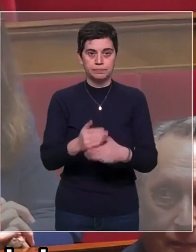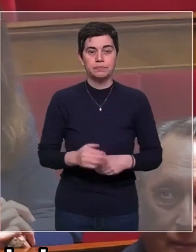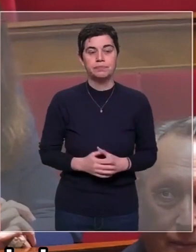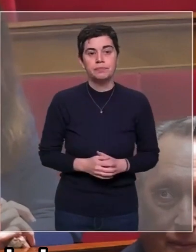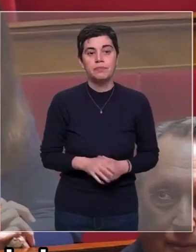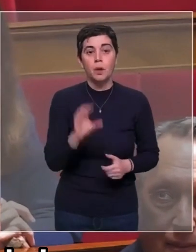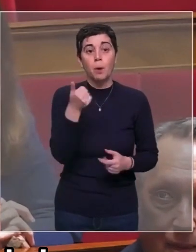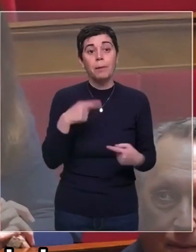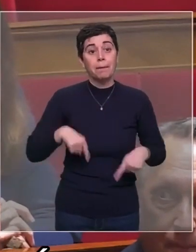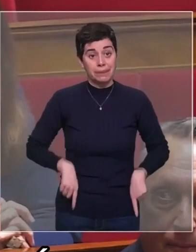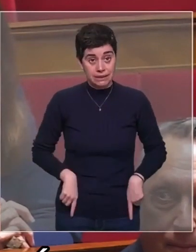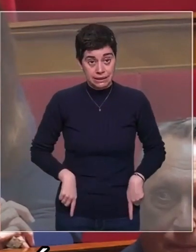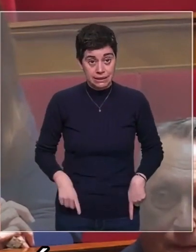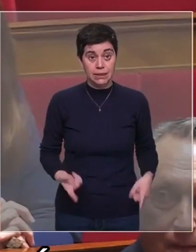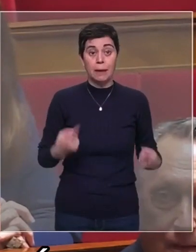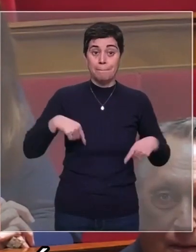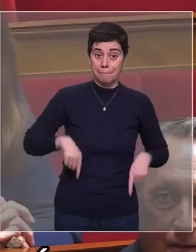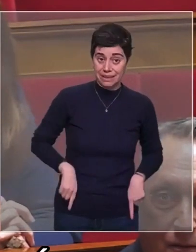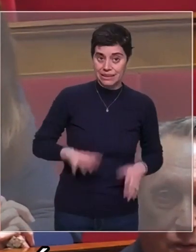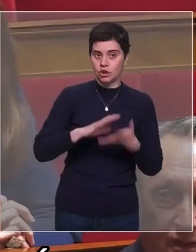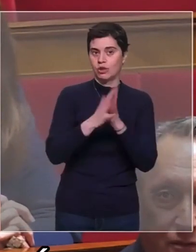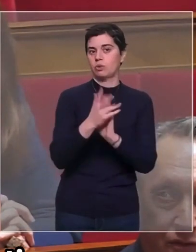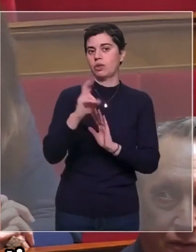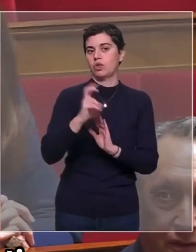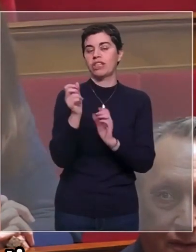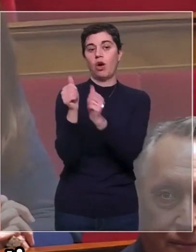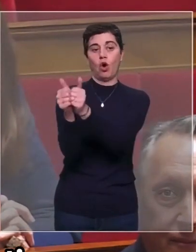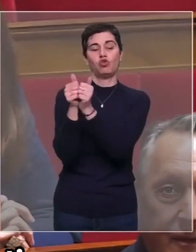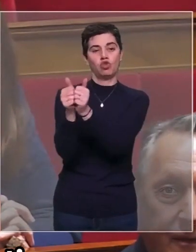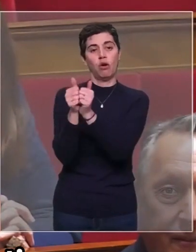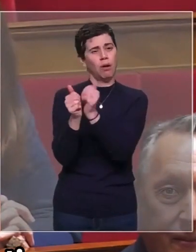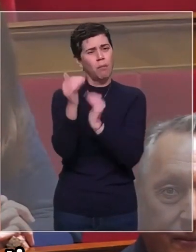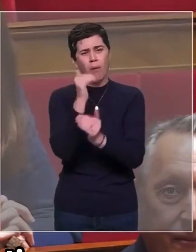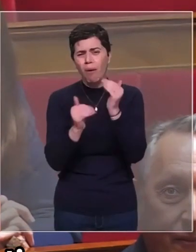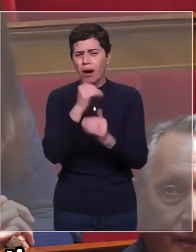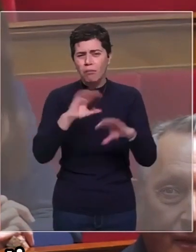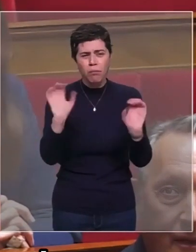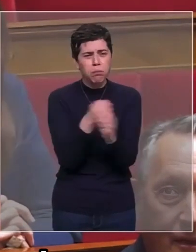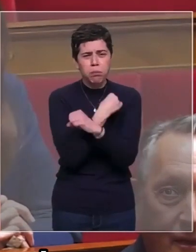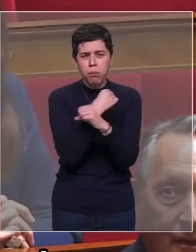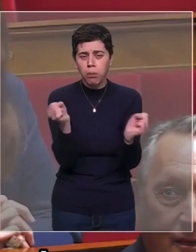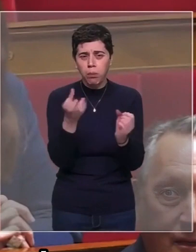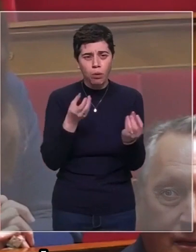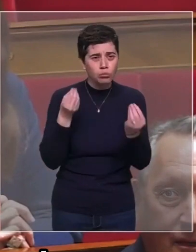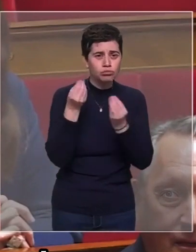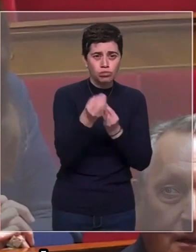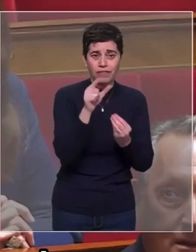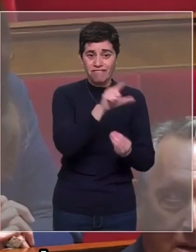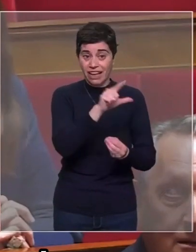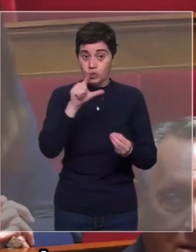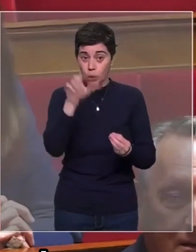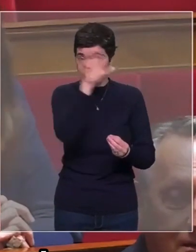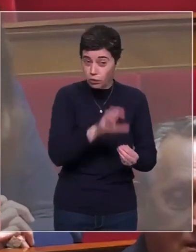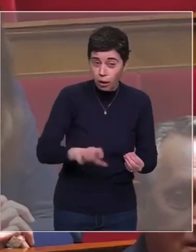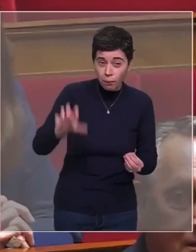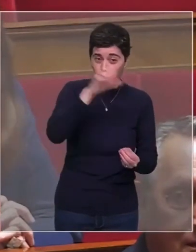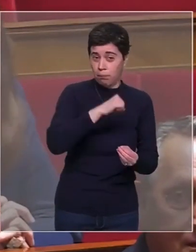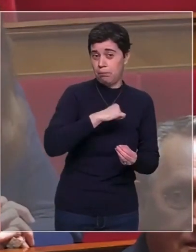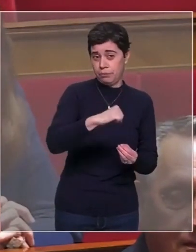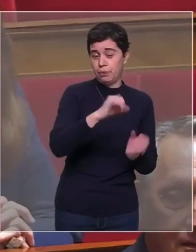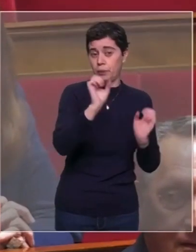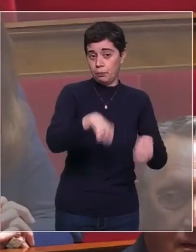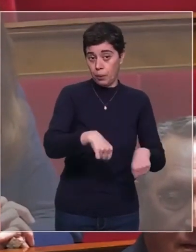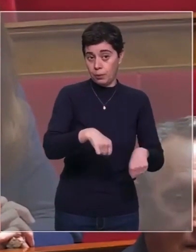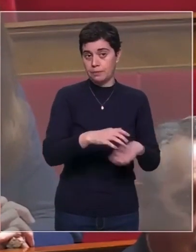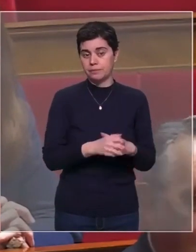Premier ministre et le ministre de la Transition écologique, vous avez annoncé un programme exceptionnel d'accélération de 22 territoires engagés sur le logement.